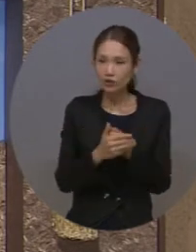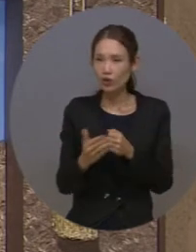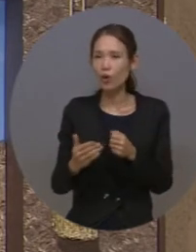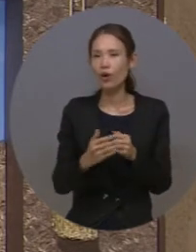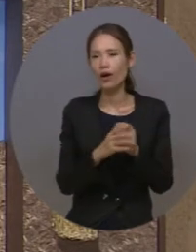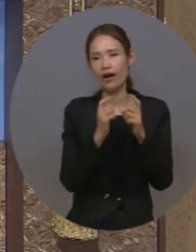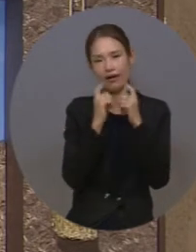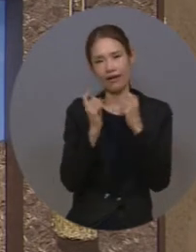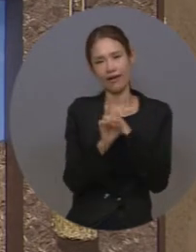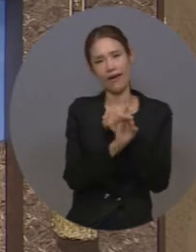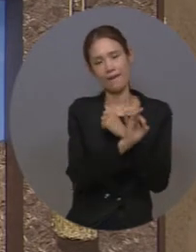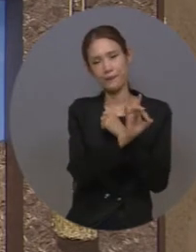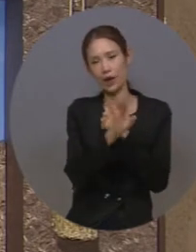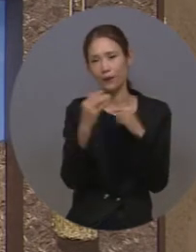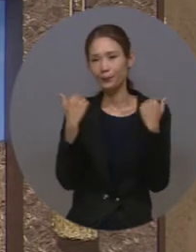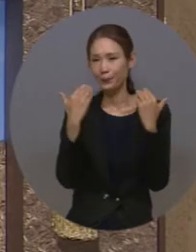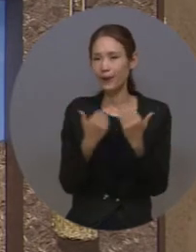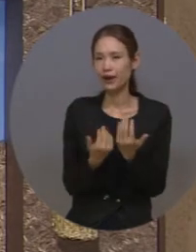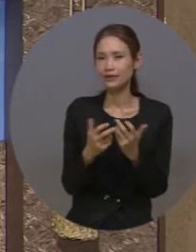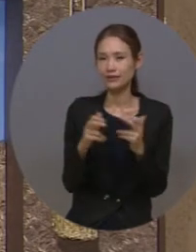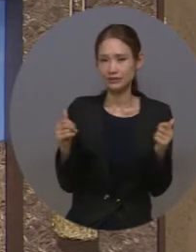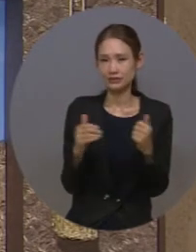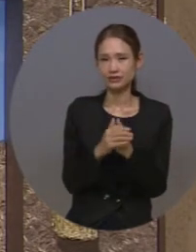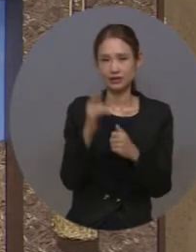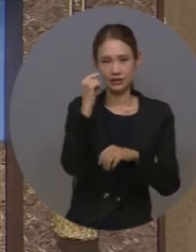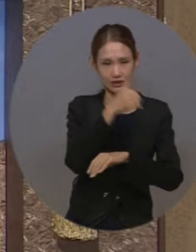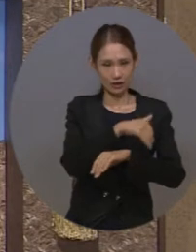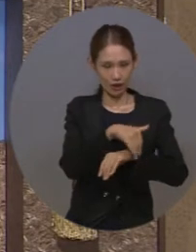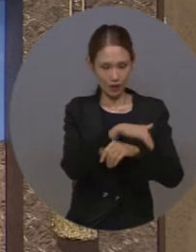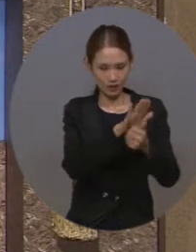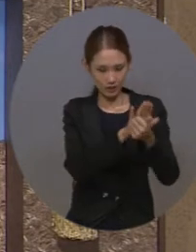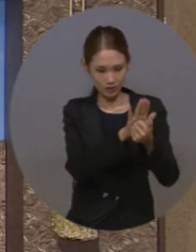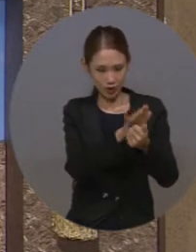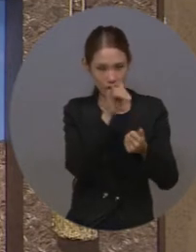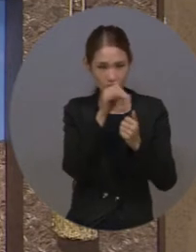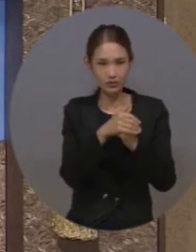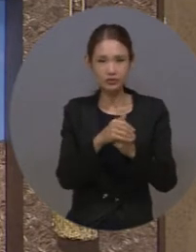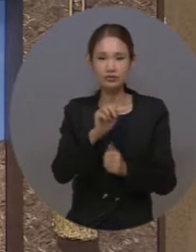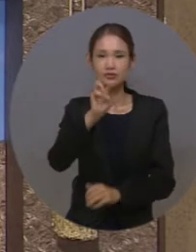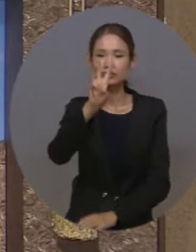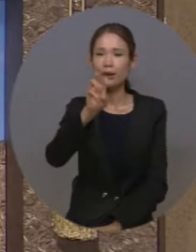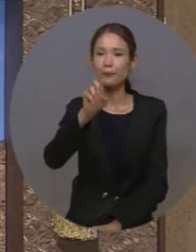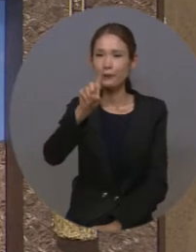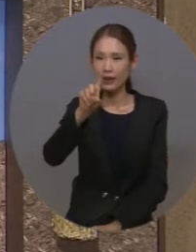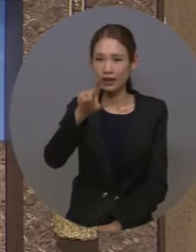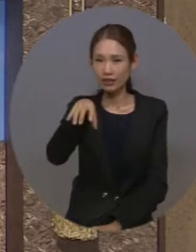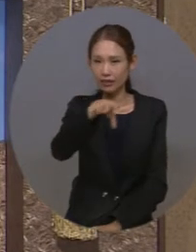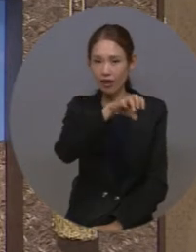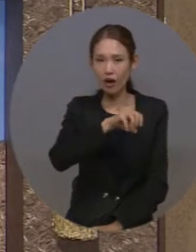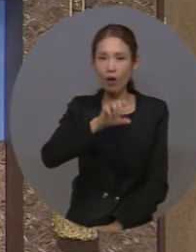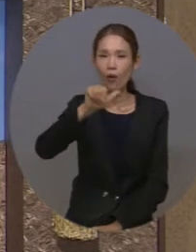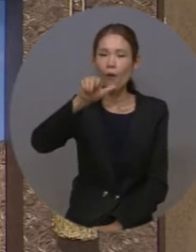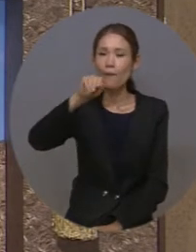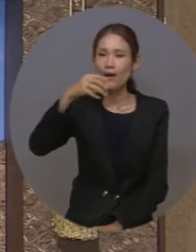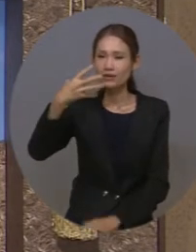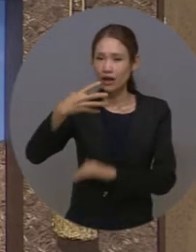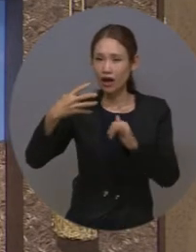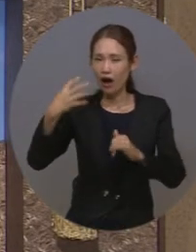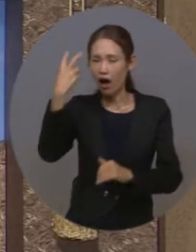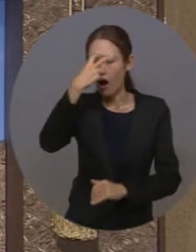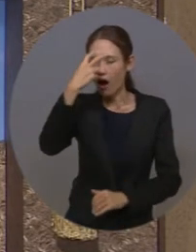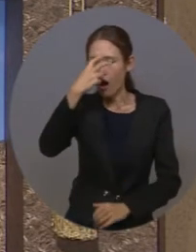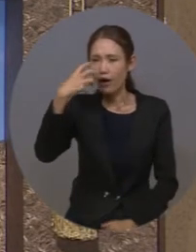개인별로 이 발달 장애인에 대한 어떤 지원 계획이 있는데 이 뭐 31개 5만 4천 명을 핸드는 게 인력도 부족하고